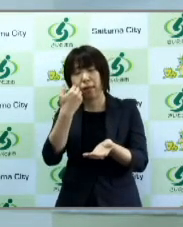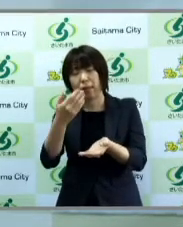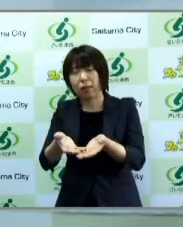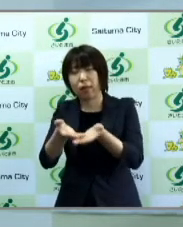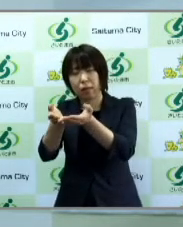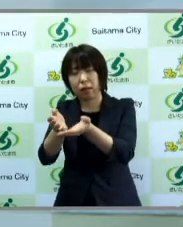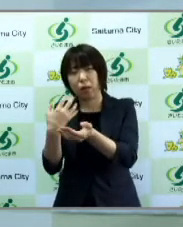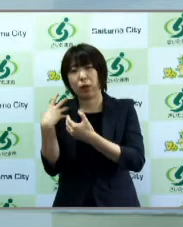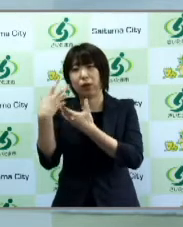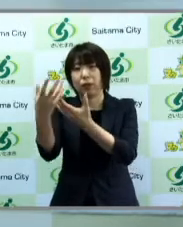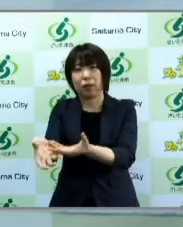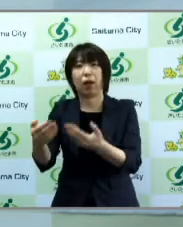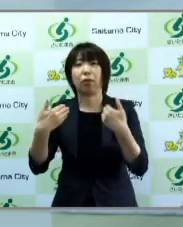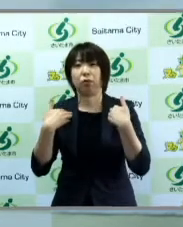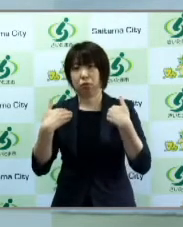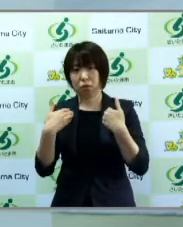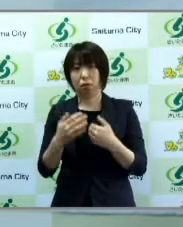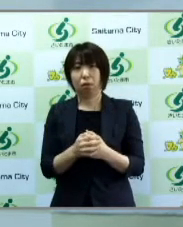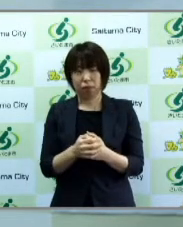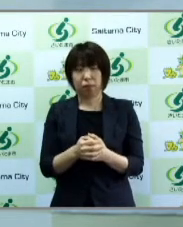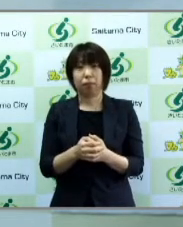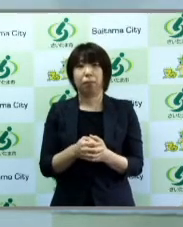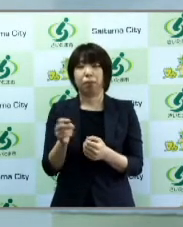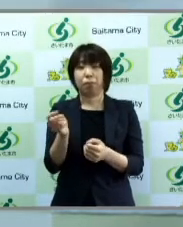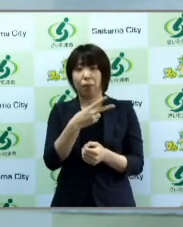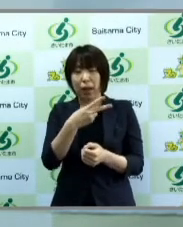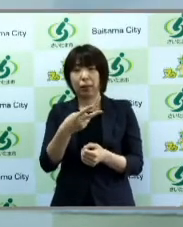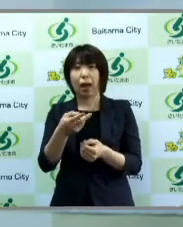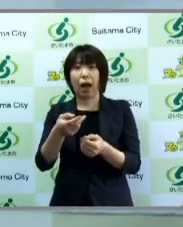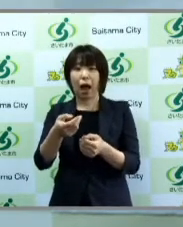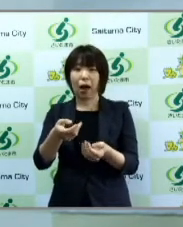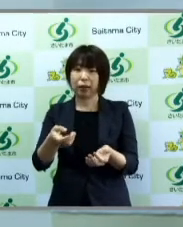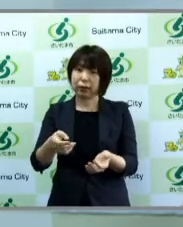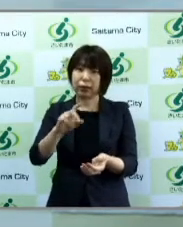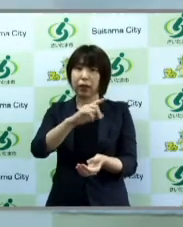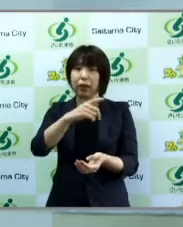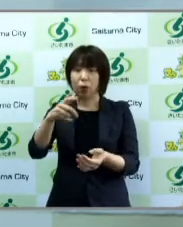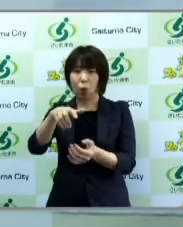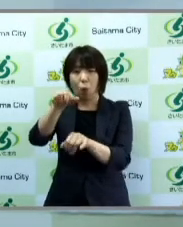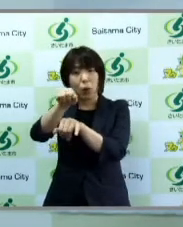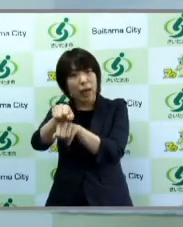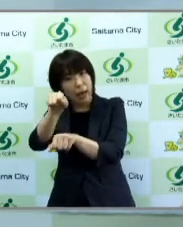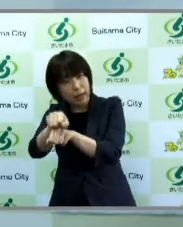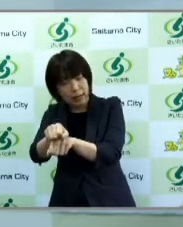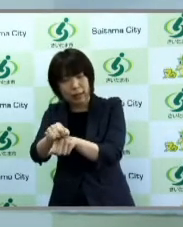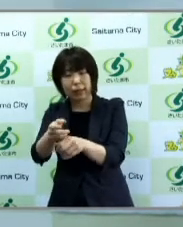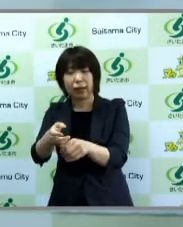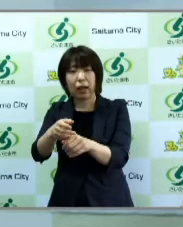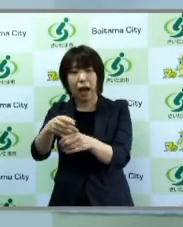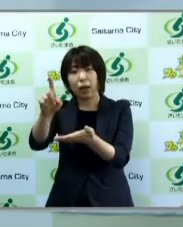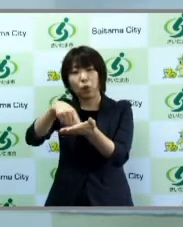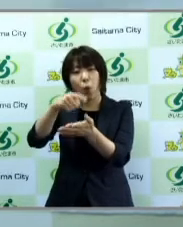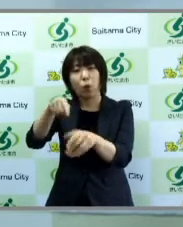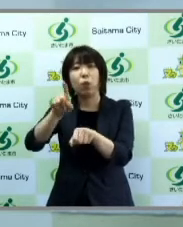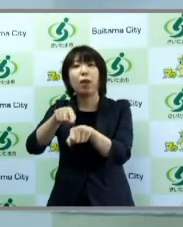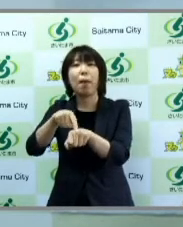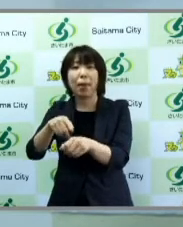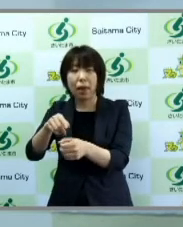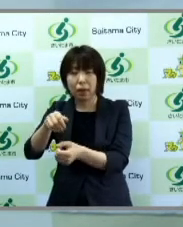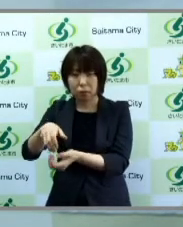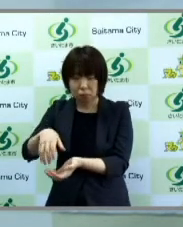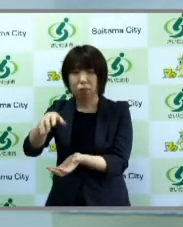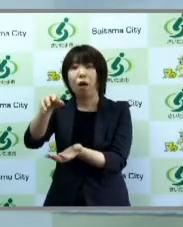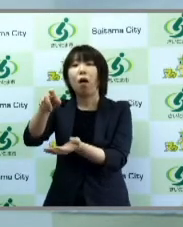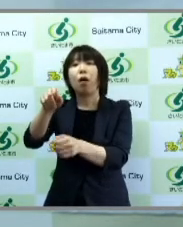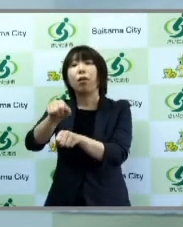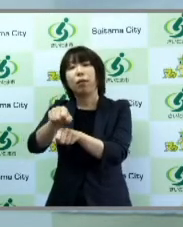管理運用やシャベルローダーなどの重機の操作といった面でも、直営職員では対応しきれない、こういった作業が